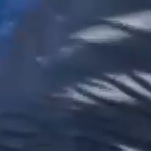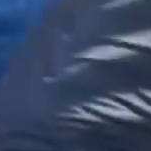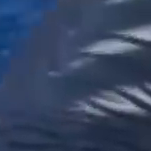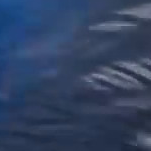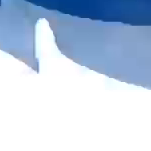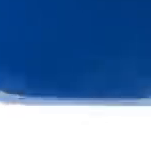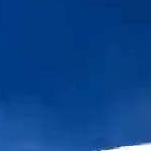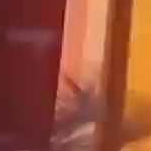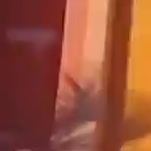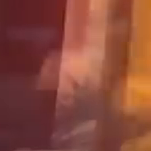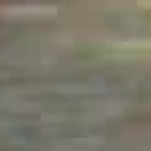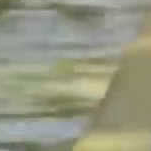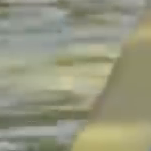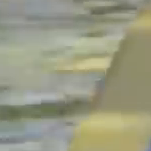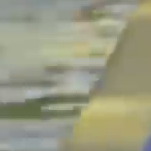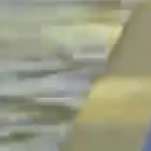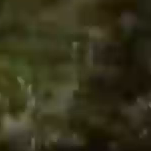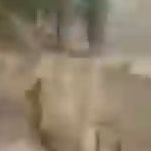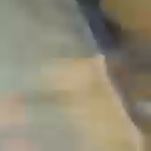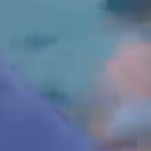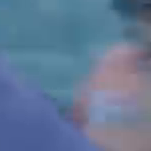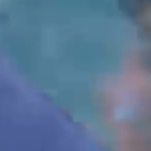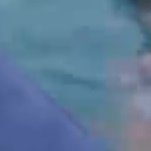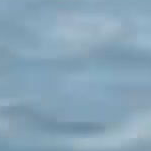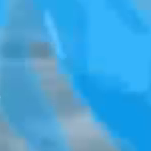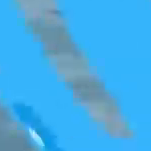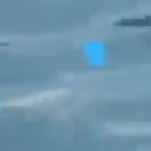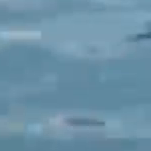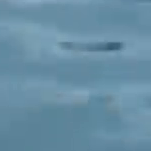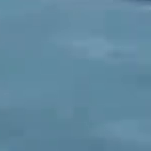buong maghapon ay tiyak na sisigla.